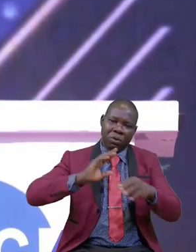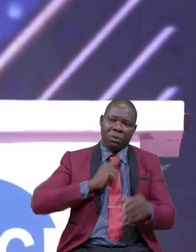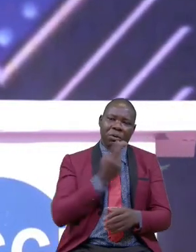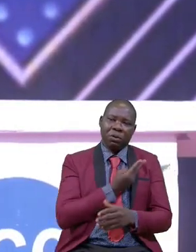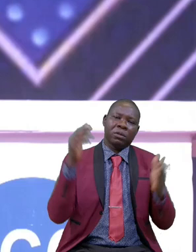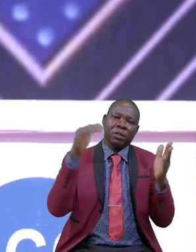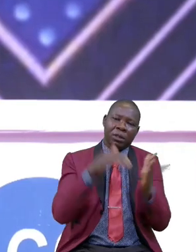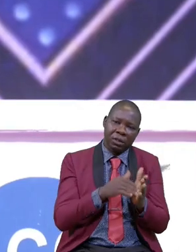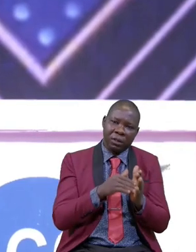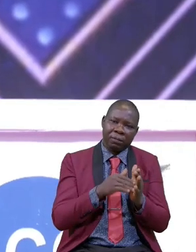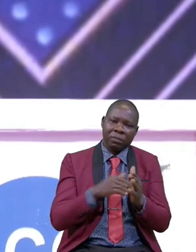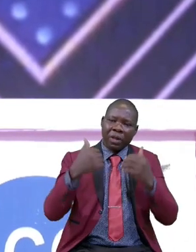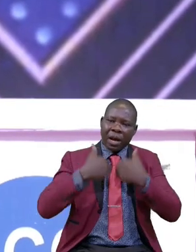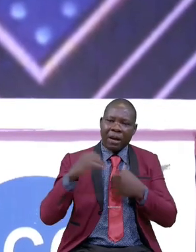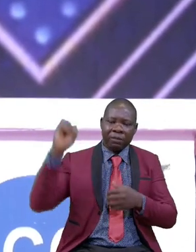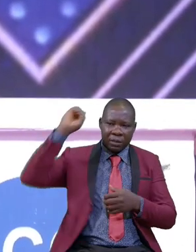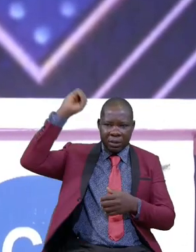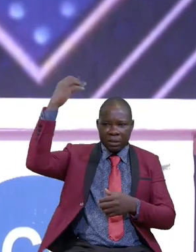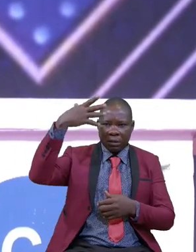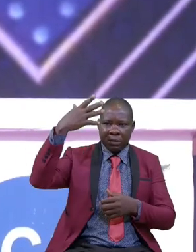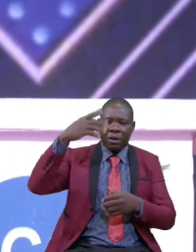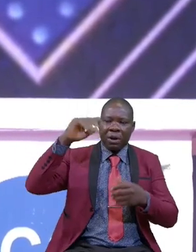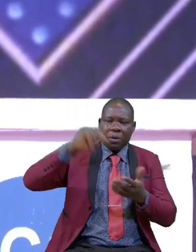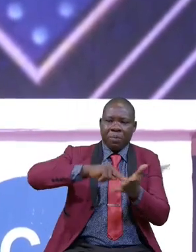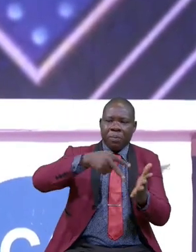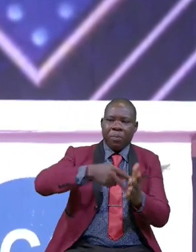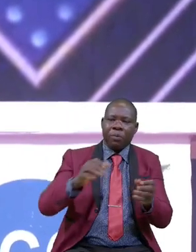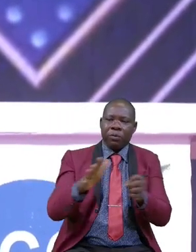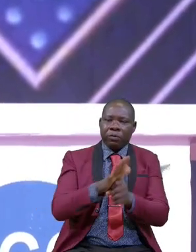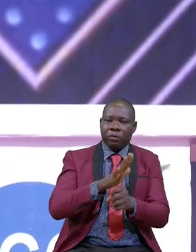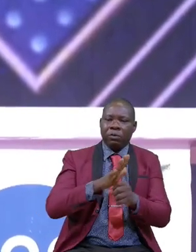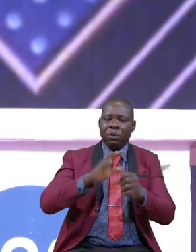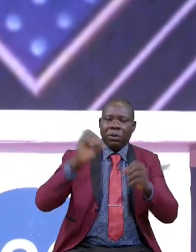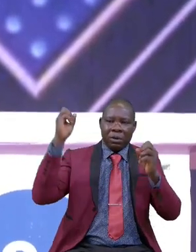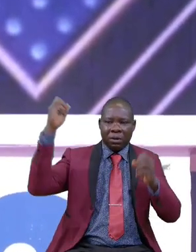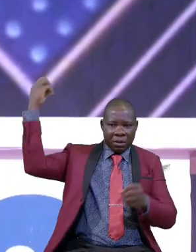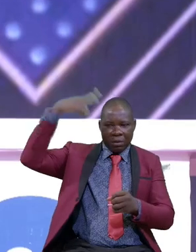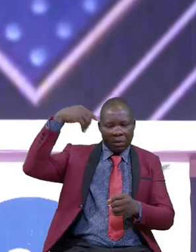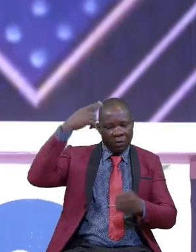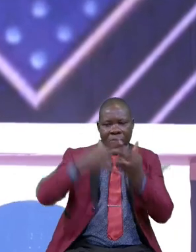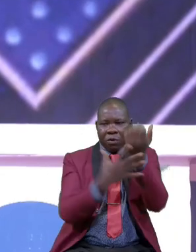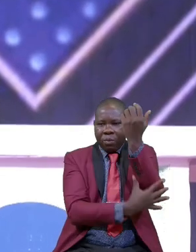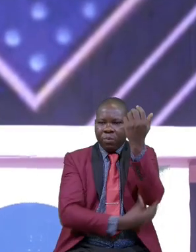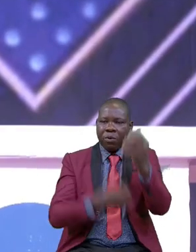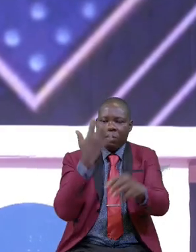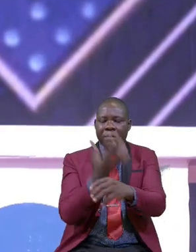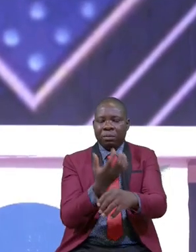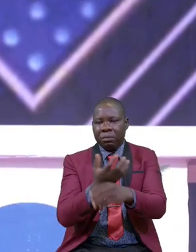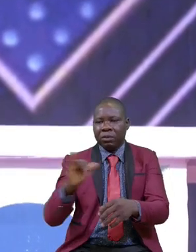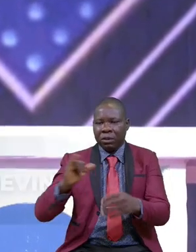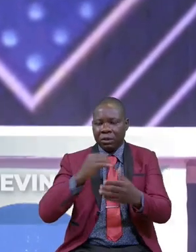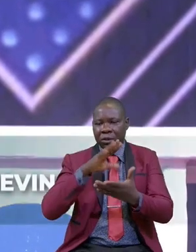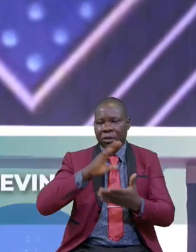La grâce expiatoire, la grâce propitiatoire, la grâce ciblée pour les âmes pauvres et suppliantes.